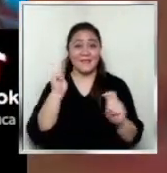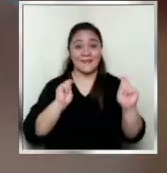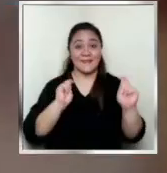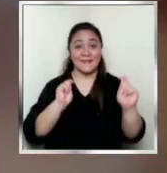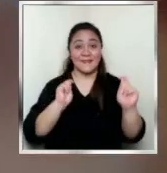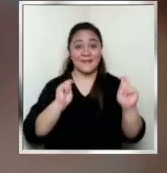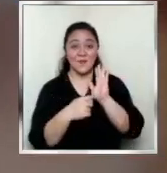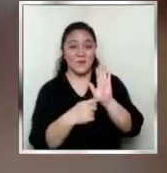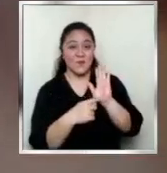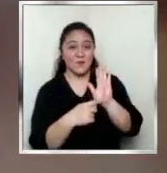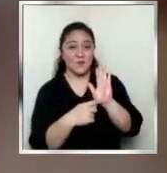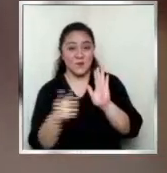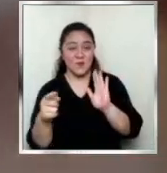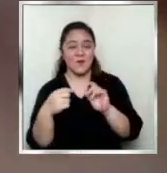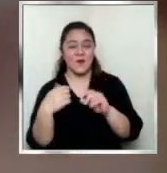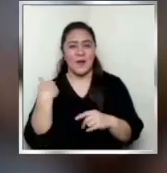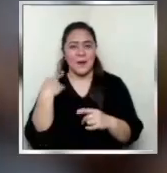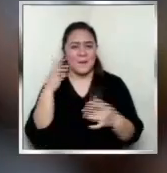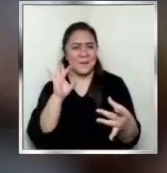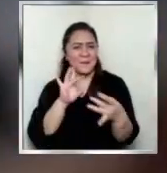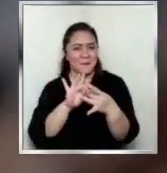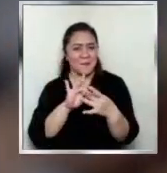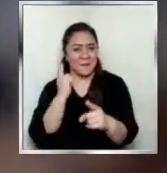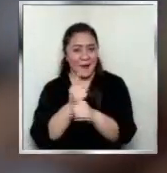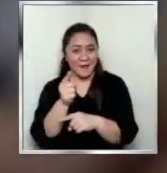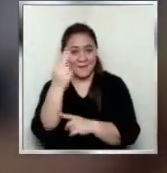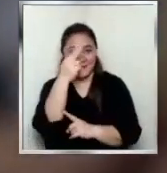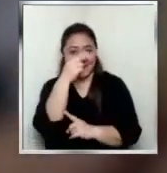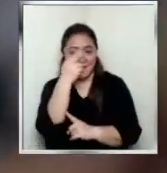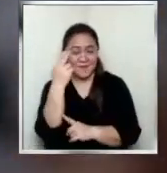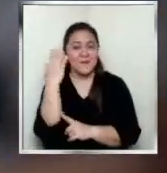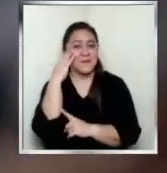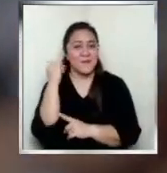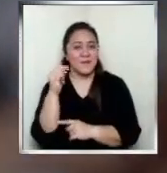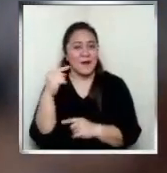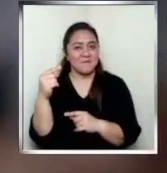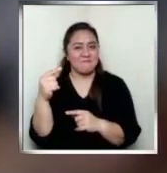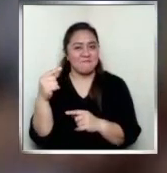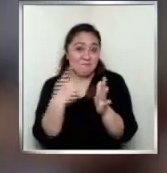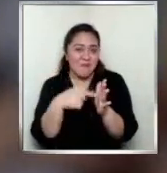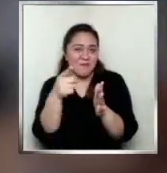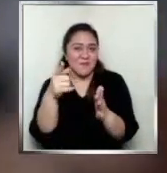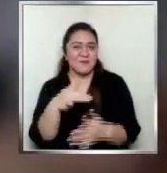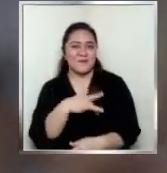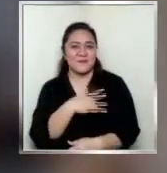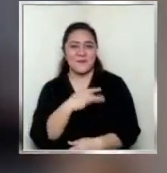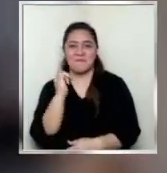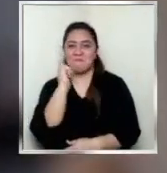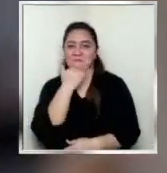Chuka, malamang relate ka bilang Katoliko. Tiyak minsan sa iyong pagsisimba, nagkamali ka na rin ang tugon sa